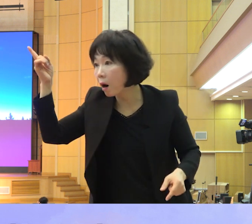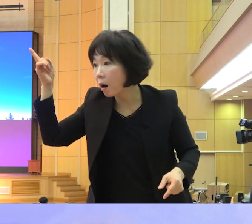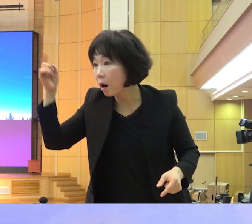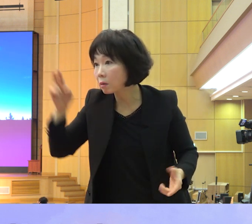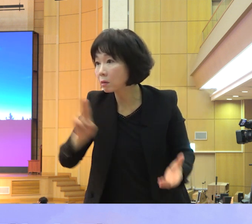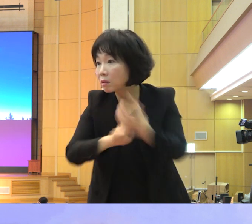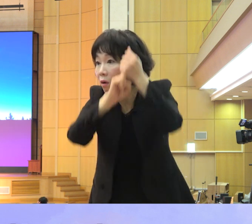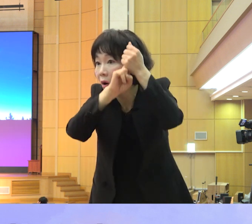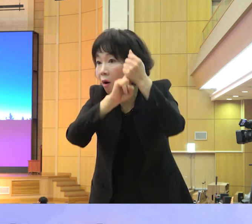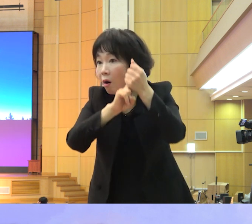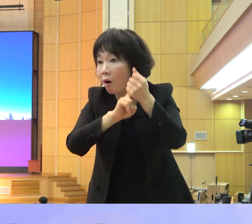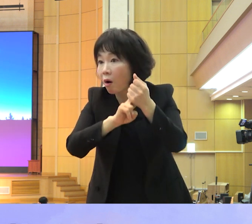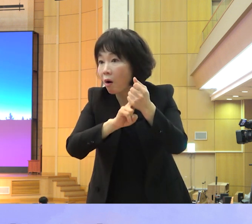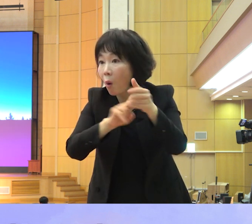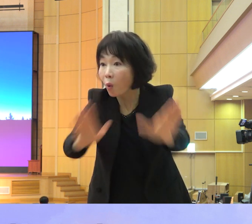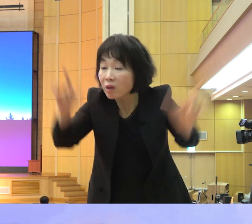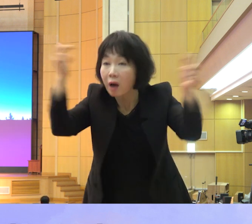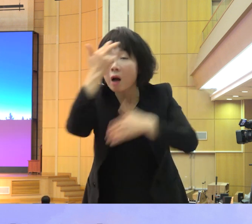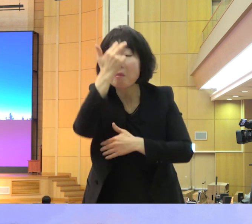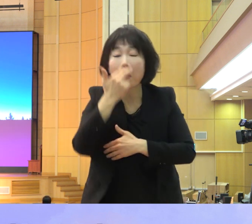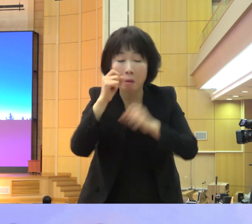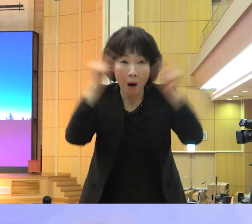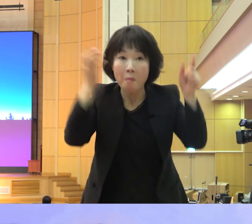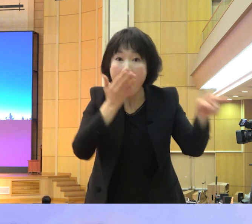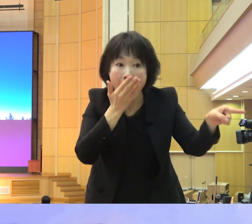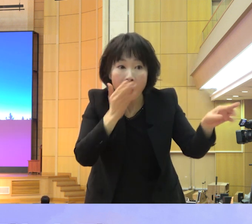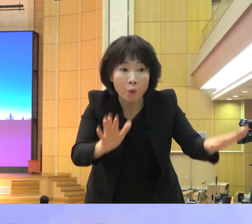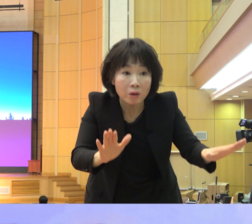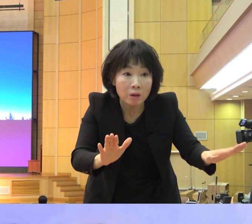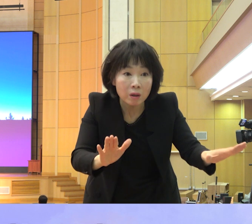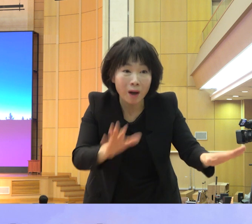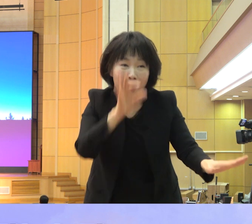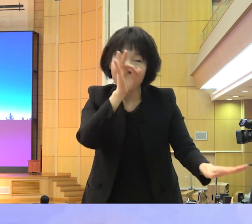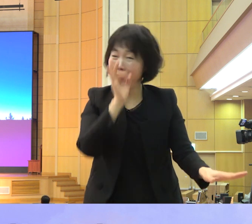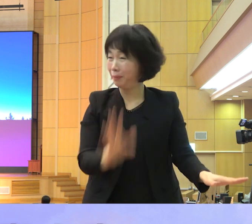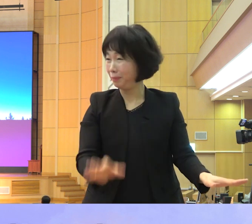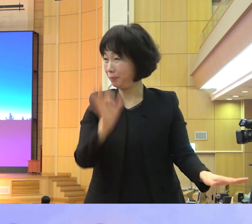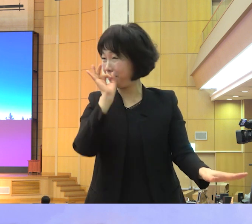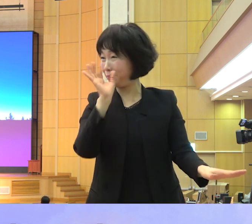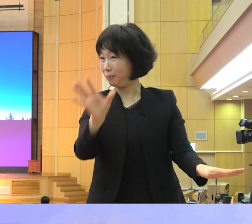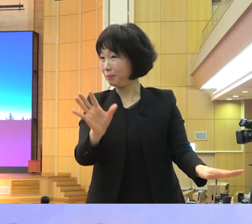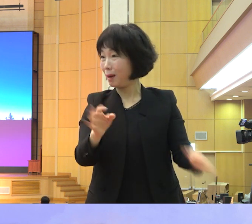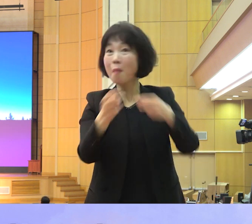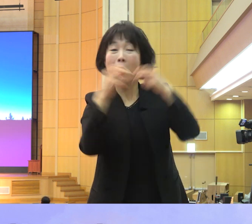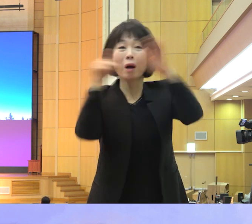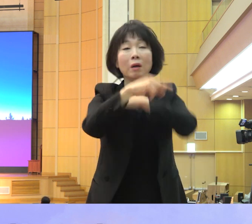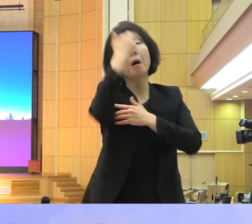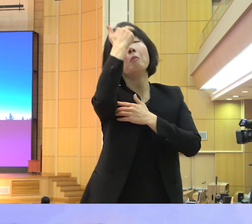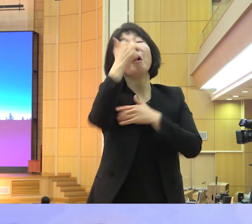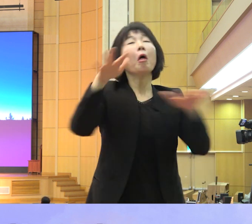모르지만 눈이 실명돼 버리고 난 다음에 다시 눈을 보게 한 적도 없어요.